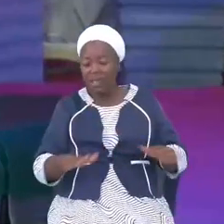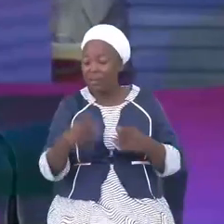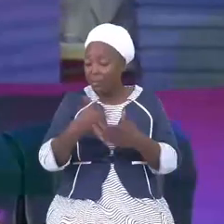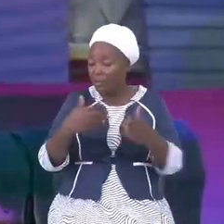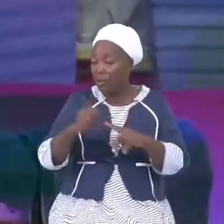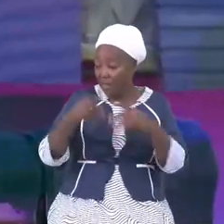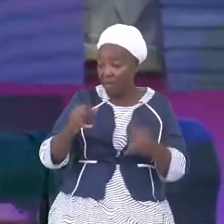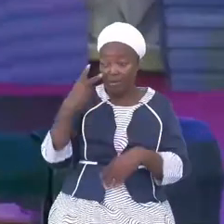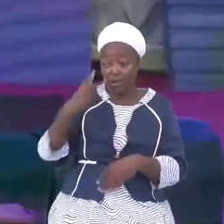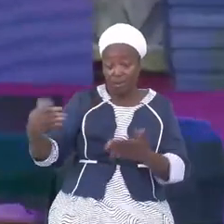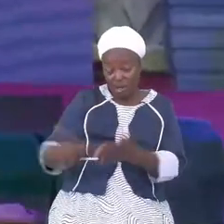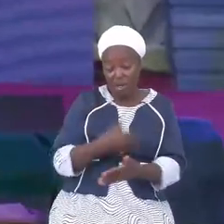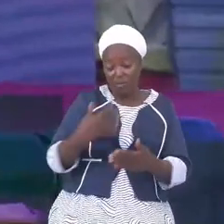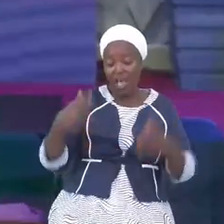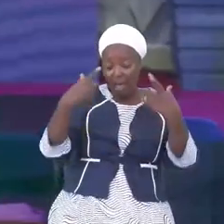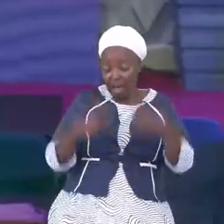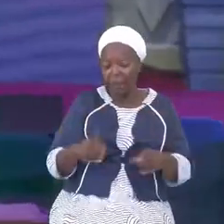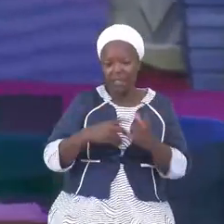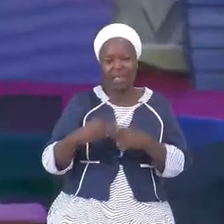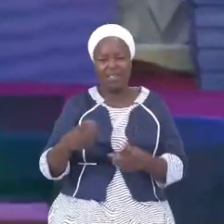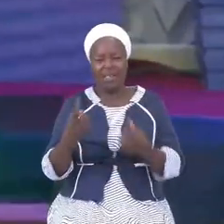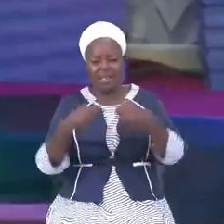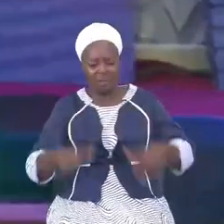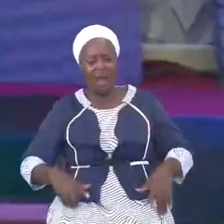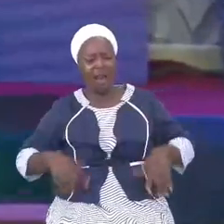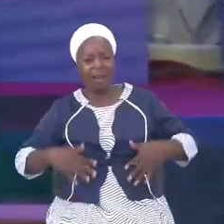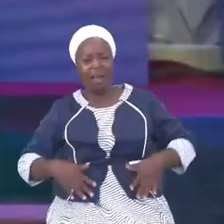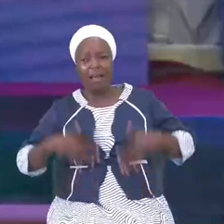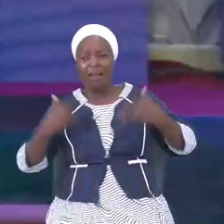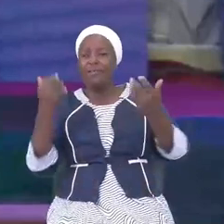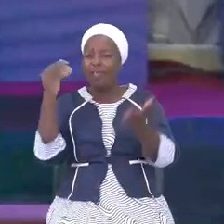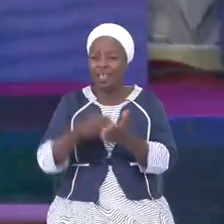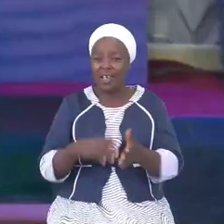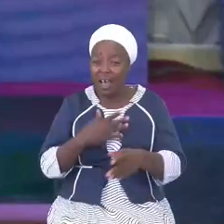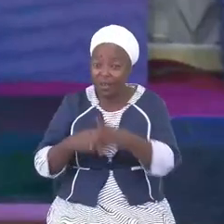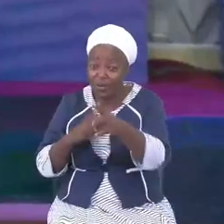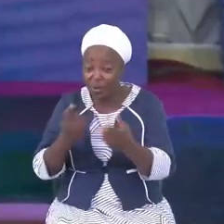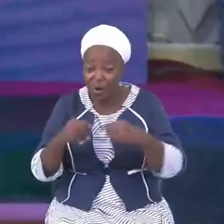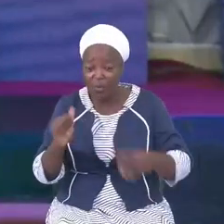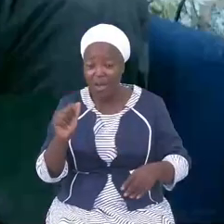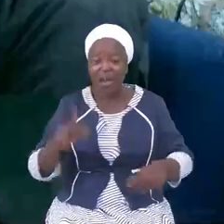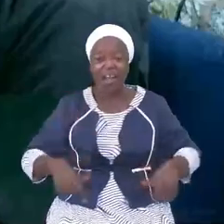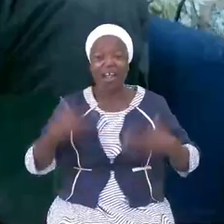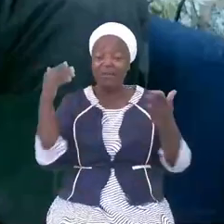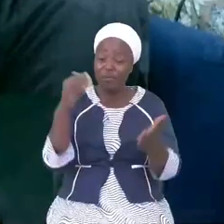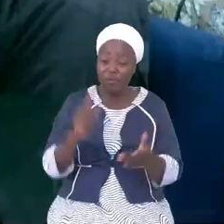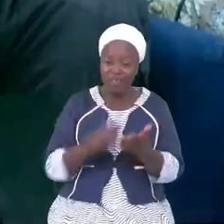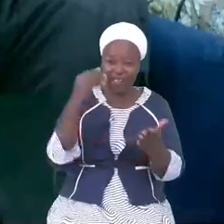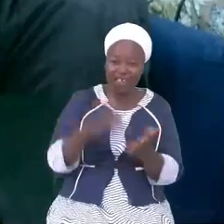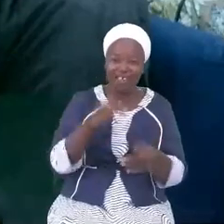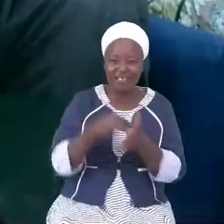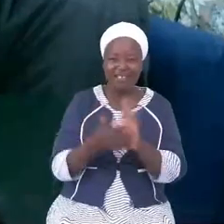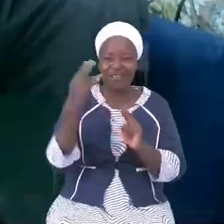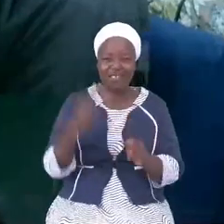arrivée. Il a repris vie. Et tu vas reprendre vie au nom de Jésus. La